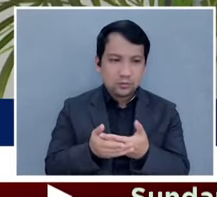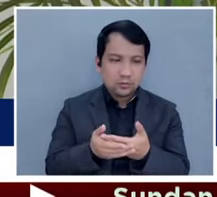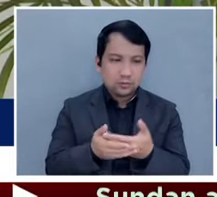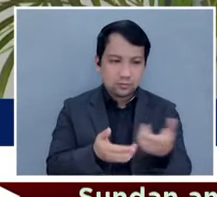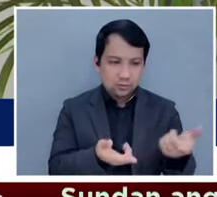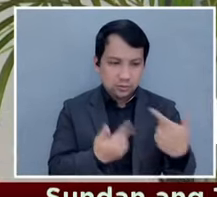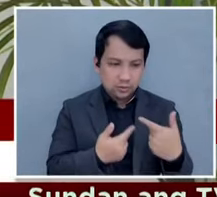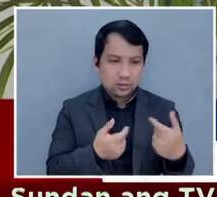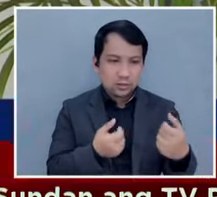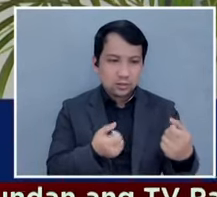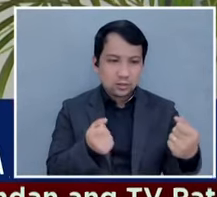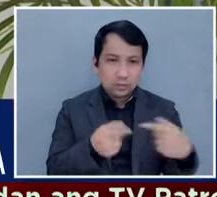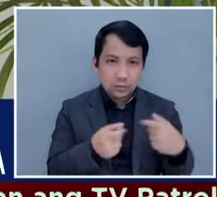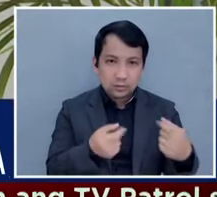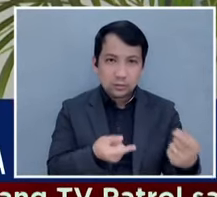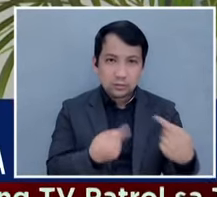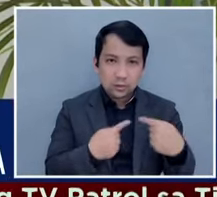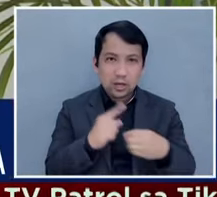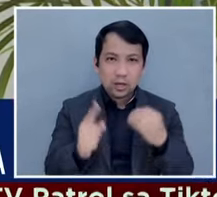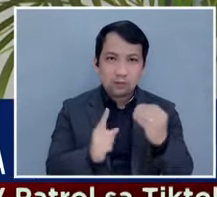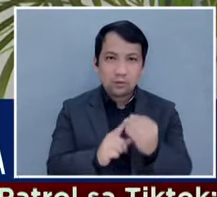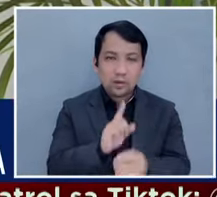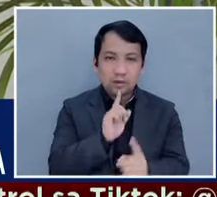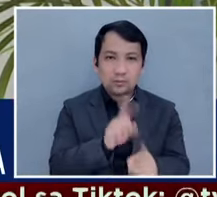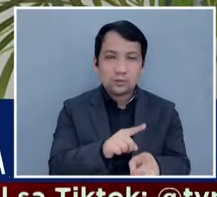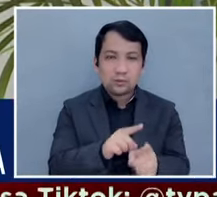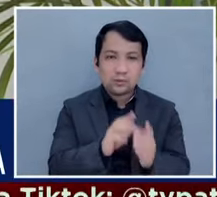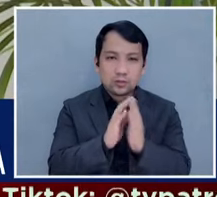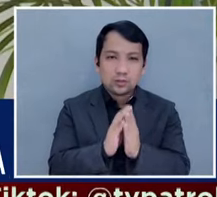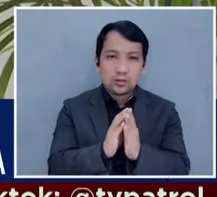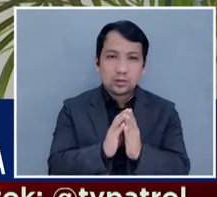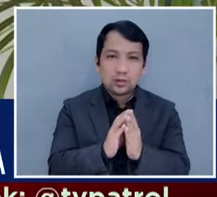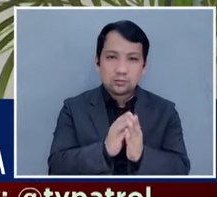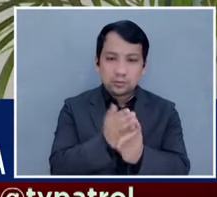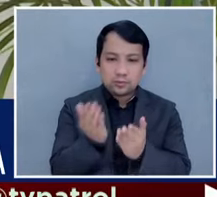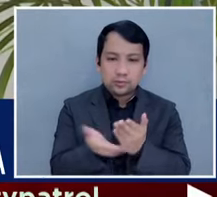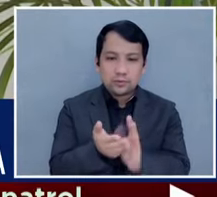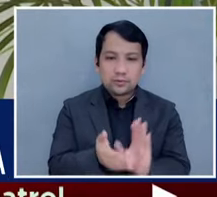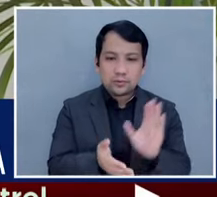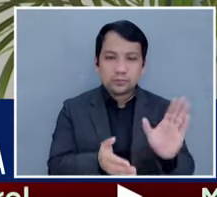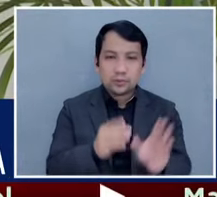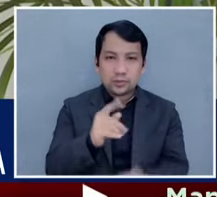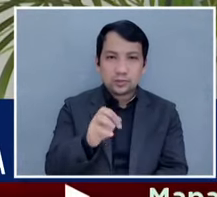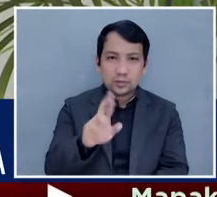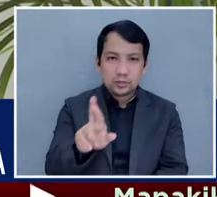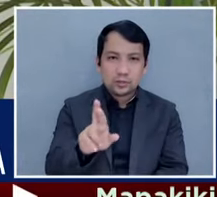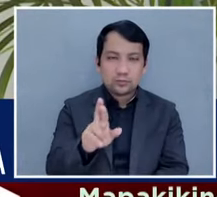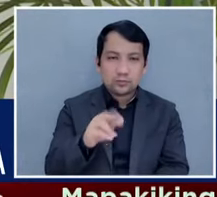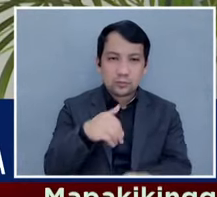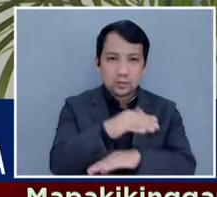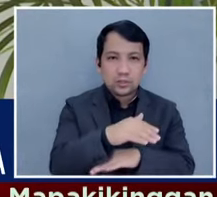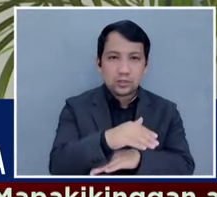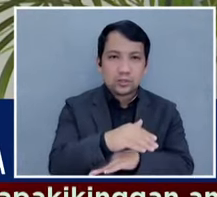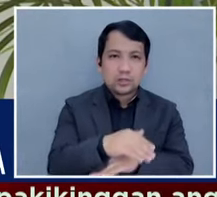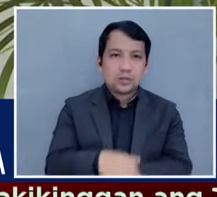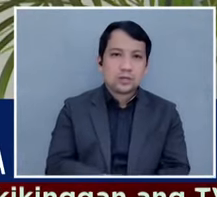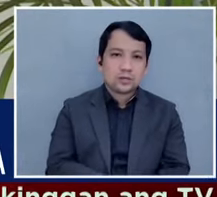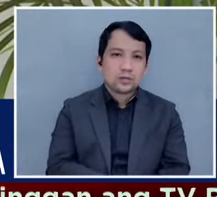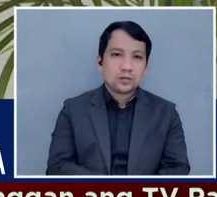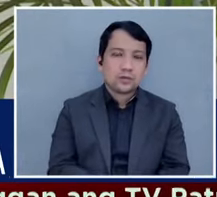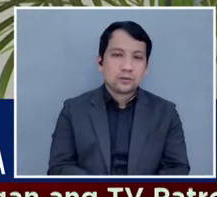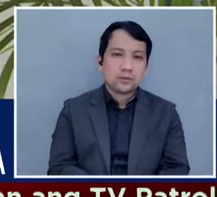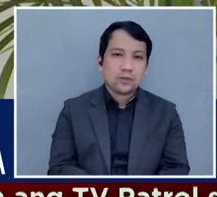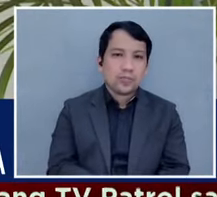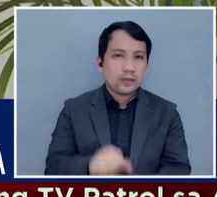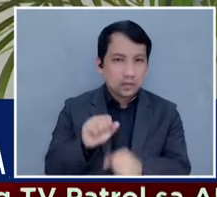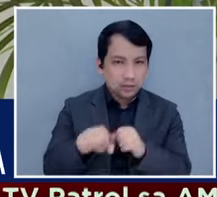on the petition as well as the prayer for the issuance of the TRO and the writ of preliminary injunction. So right